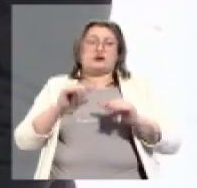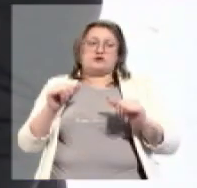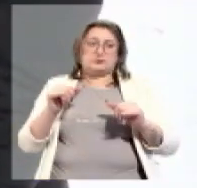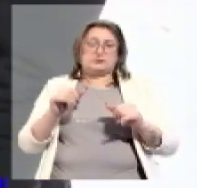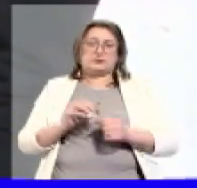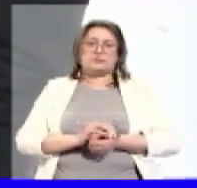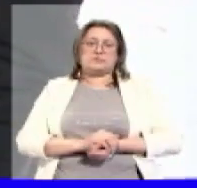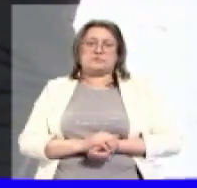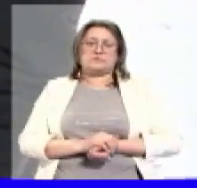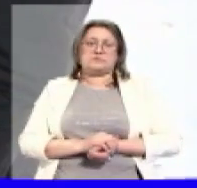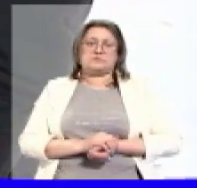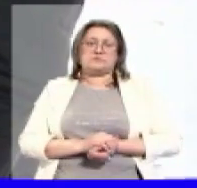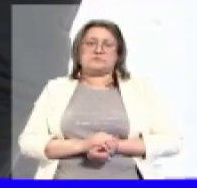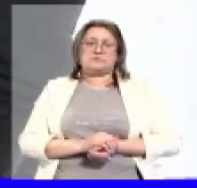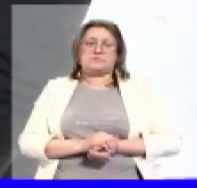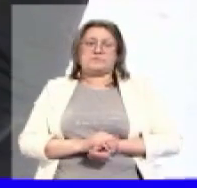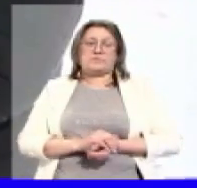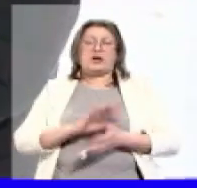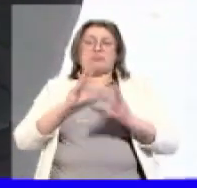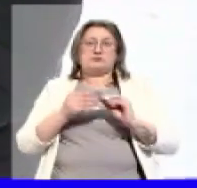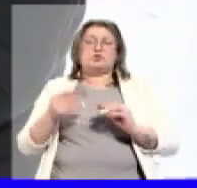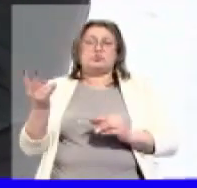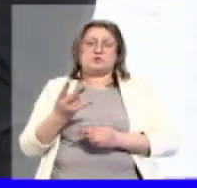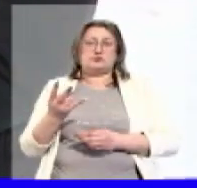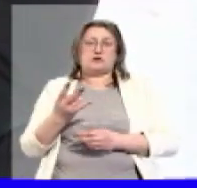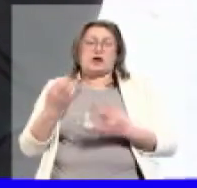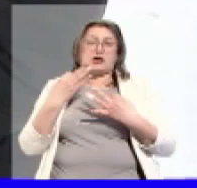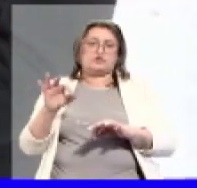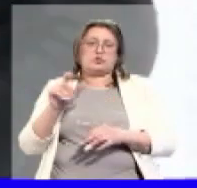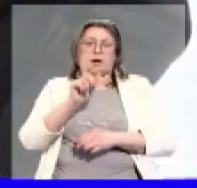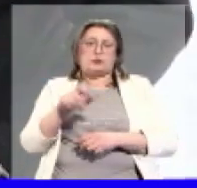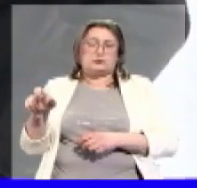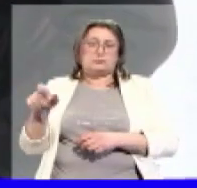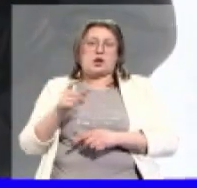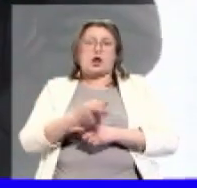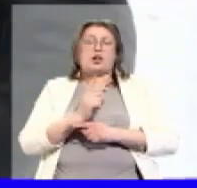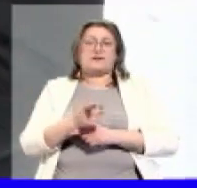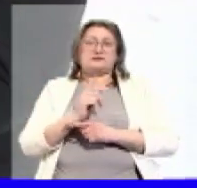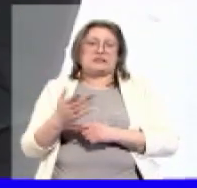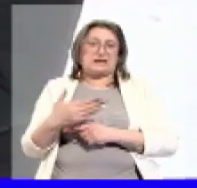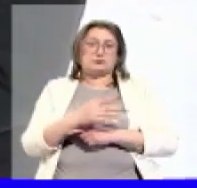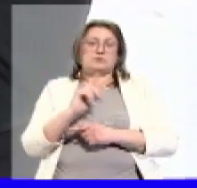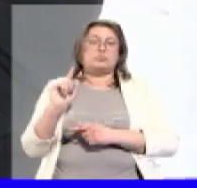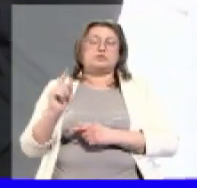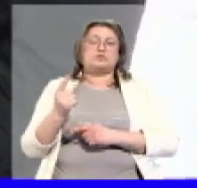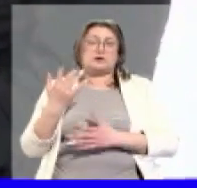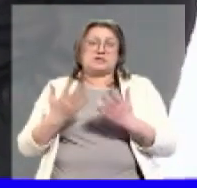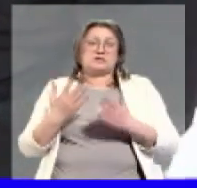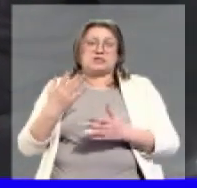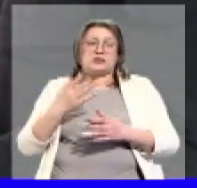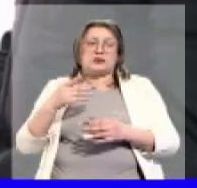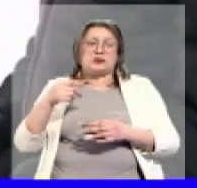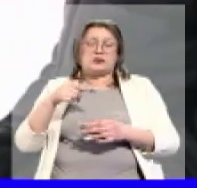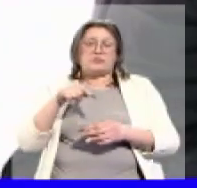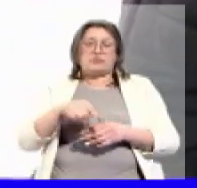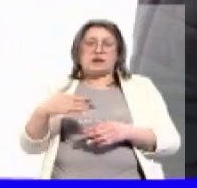Балықты негізі аулату керек халыққа. Балық қырылып қалмас үшін. Ол өзі белгілі. Өзі ауға түскен кезде бір балық сол аулап